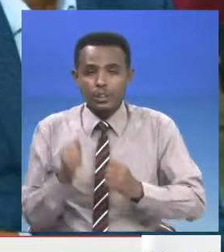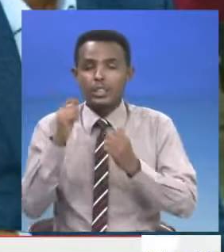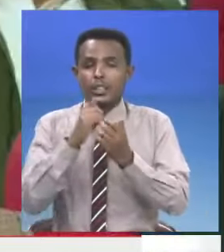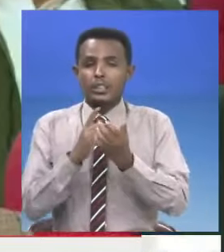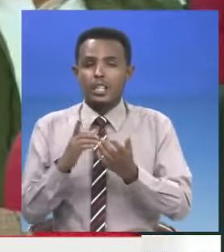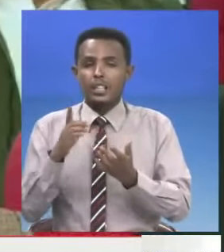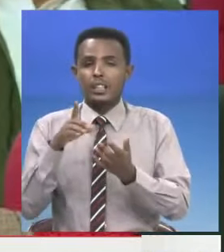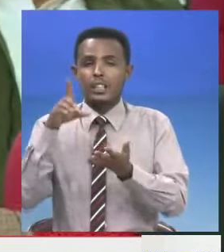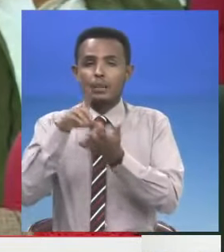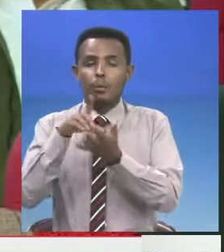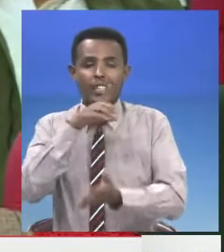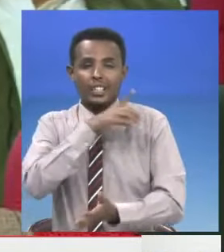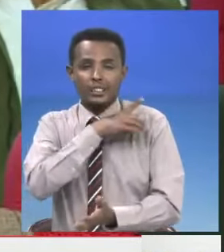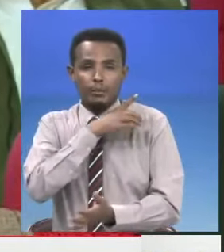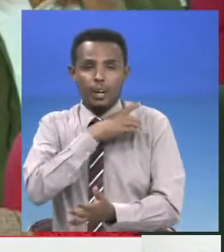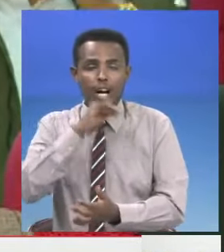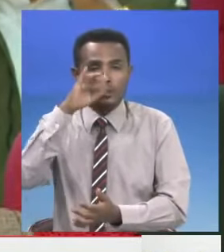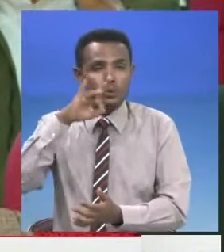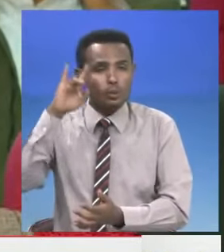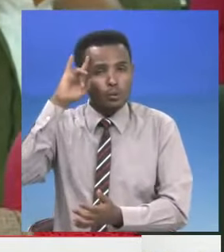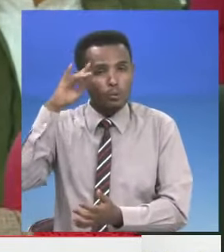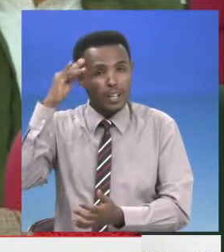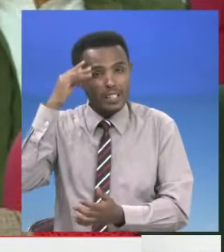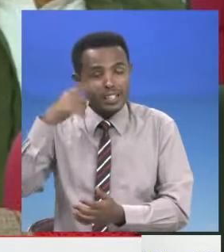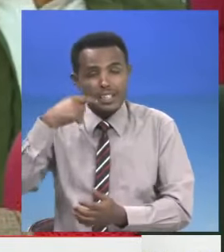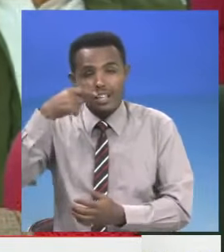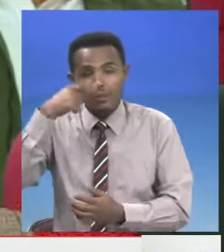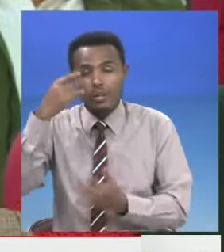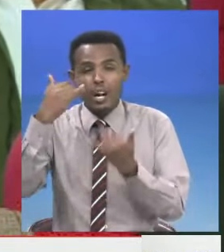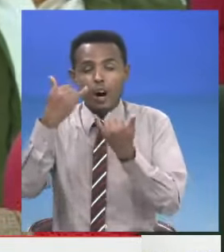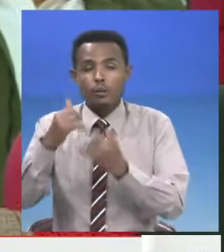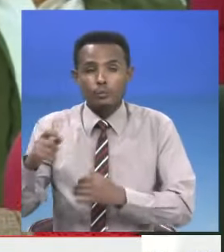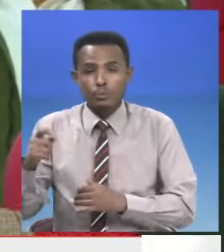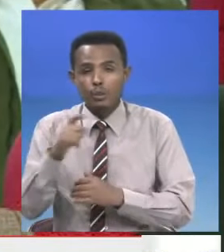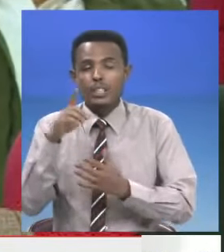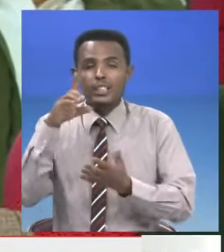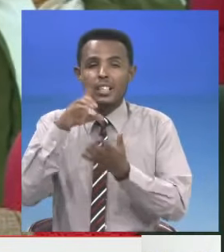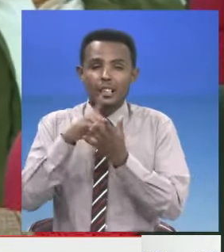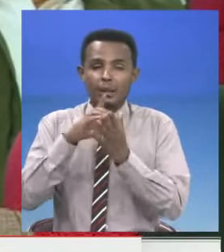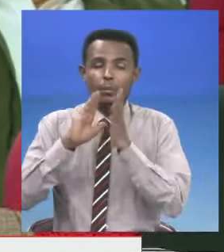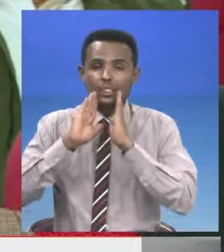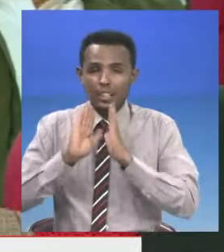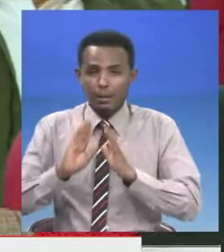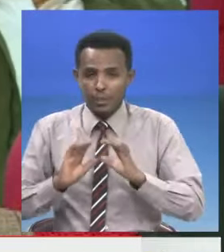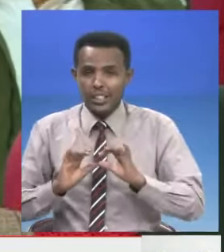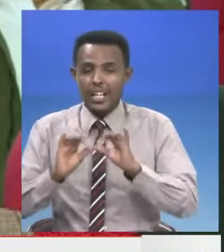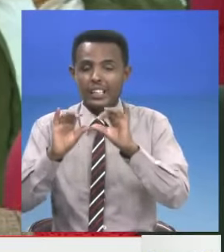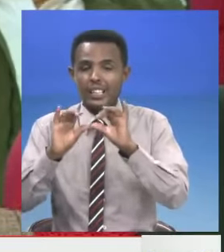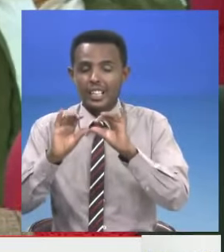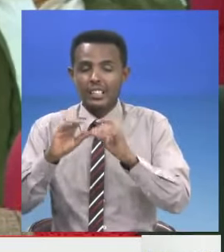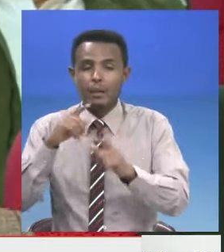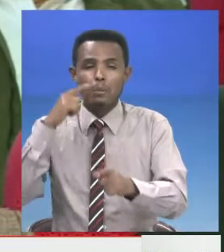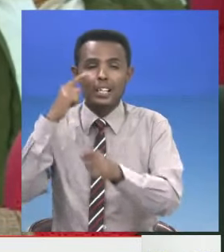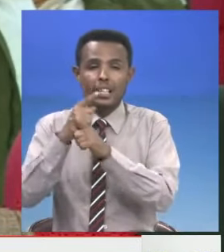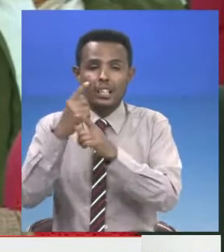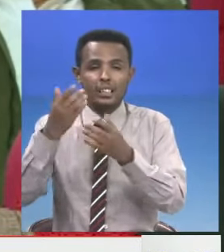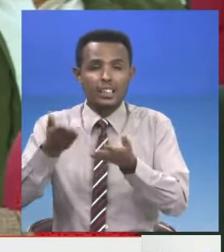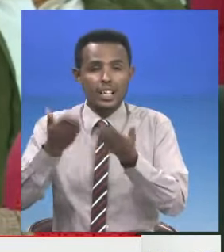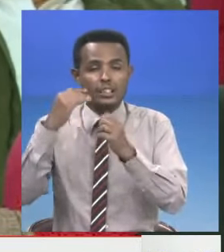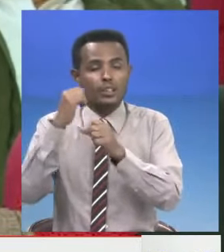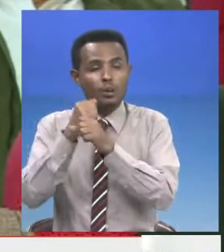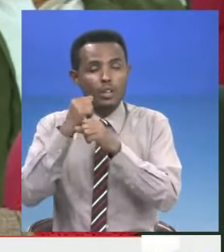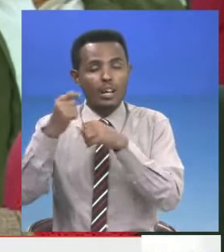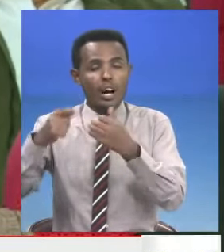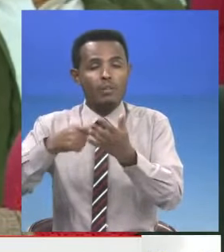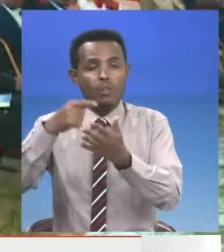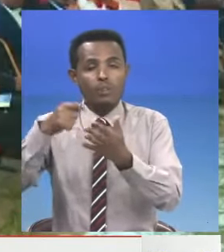ዘውዱ ማለደ እንዳሉት አሁንም ቢሆን የከተማዋን ሰላም በዘላቂነት ለማረጋገጥ ቀሪ ስራዎች አሉ። አሁንም አልፎ አልፎ ግድያ